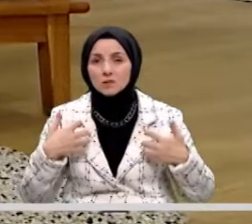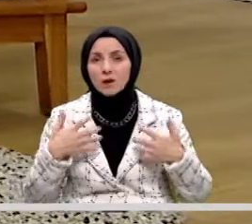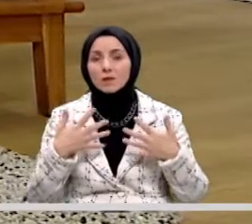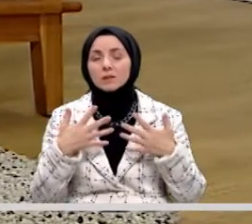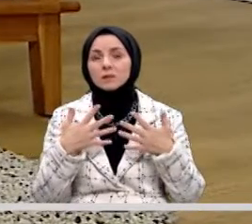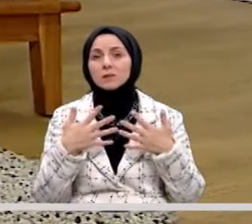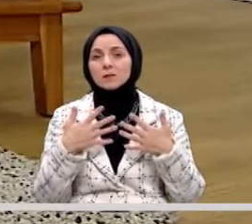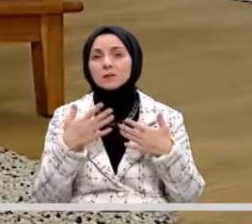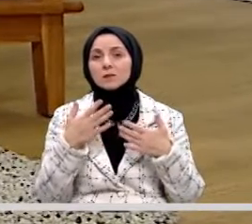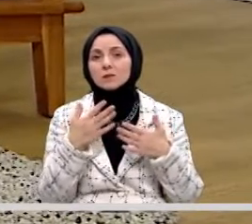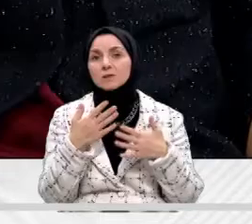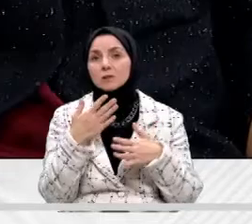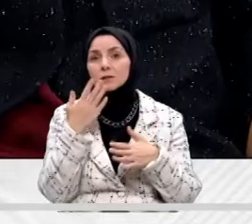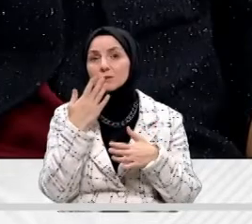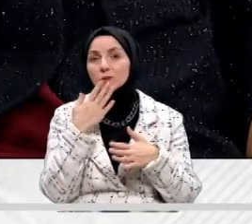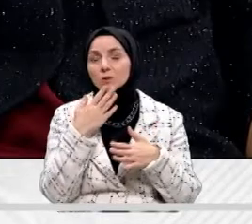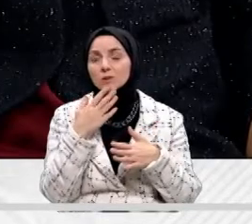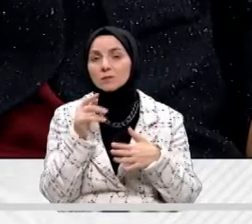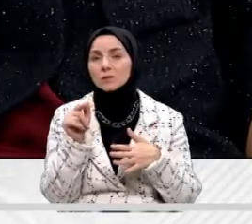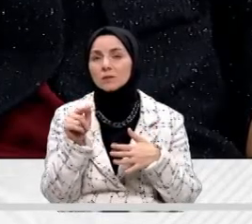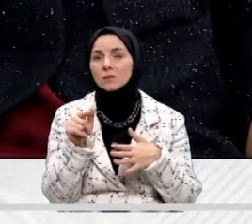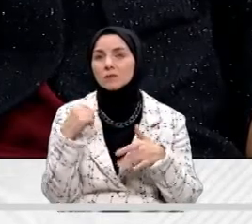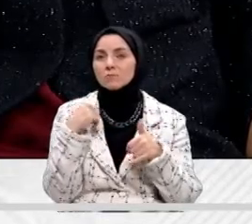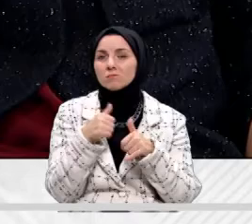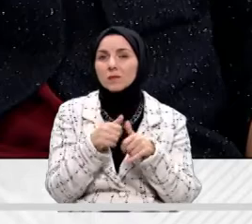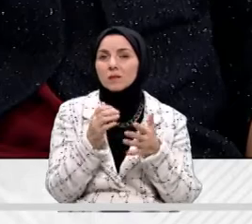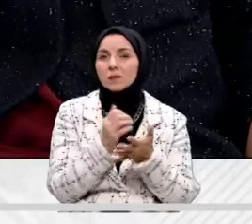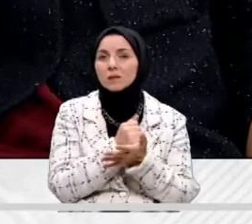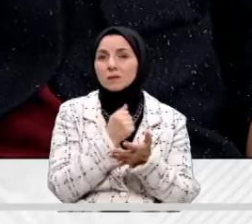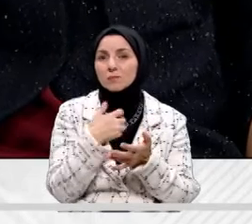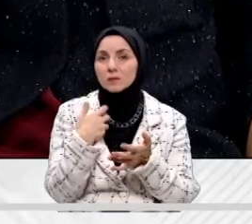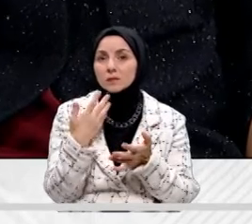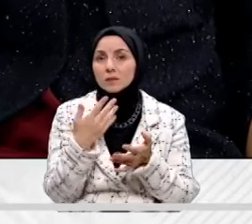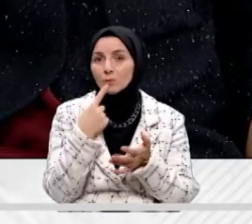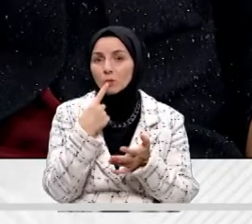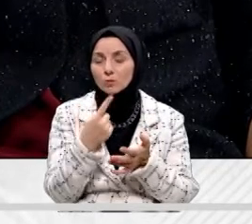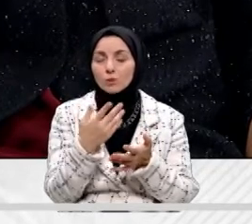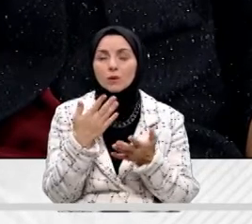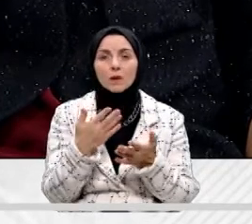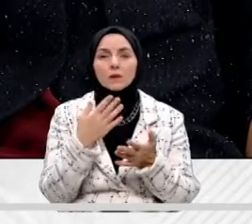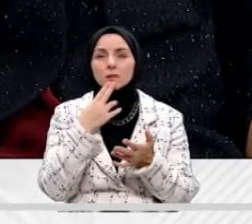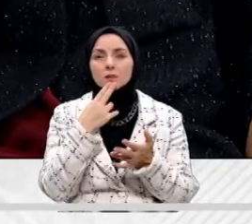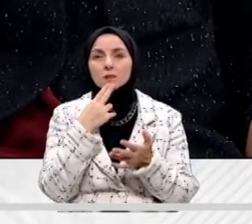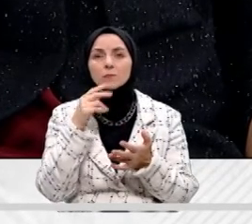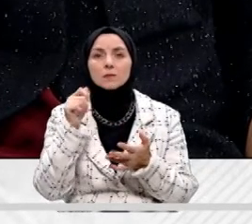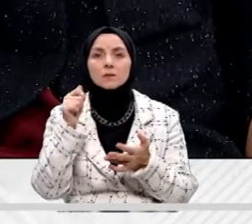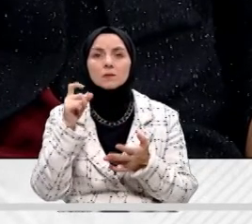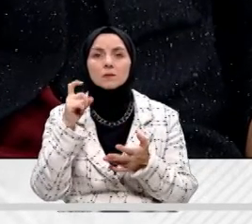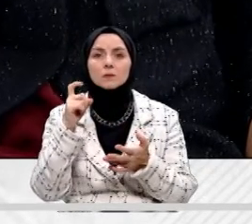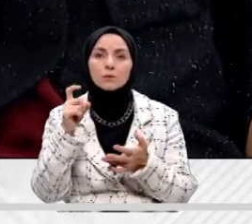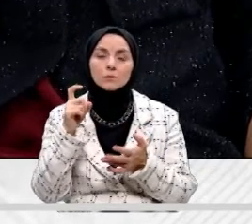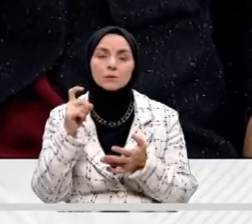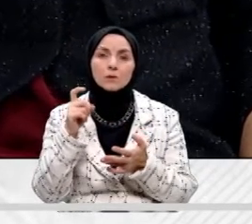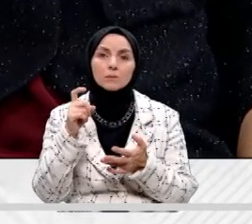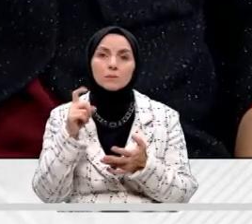her notu tebrik ettiğinde kızımızın daha fazla çalışmaya gerek duymadığını kızımın 95'lik kapasitesi varken 75 almasının eşimin tavrından dolayı olduğunu düşünüyorum